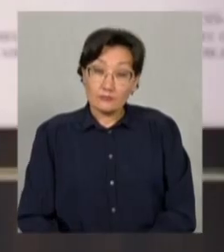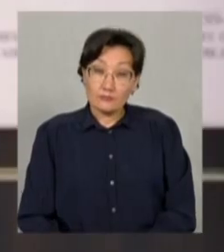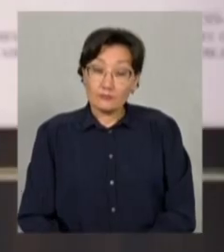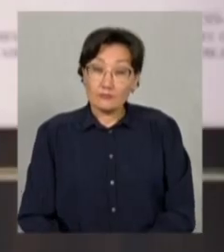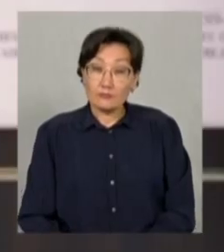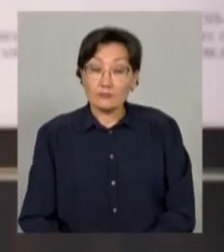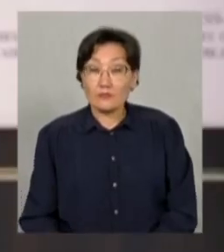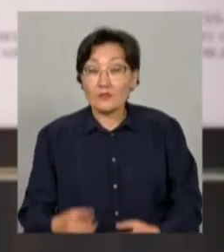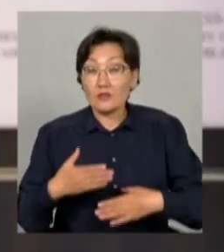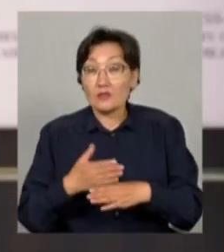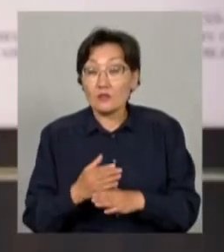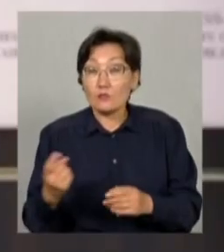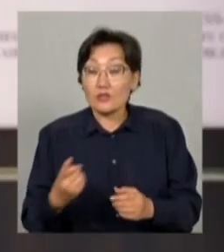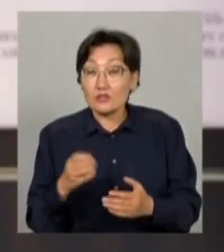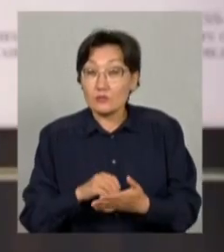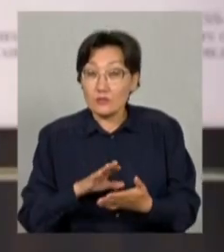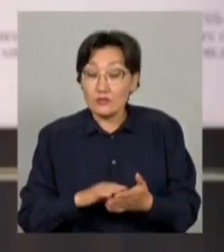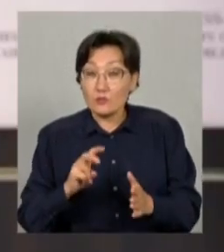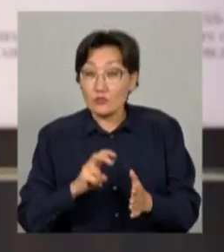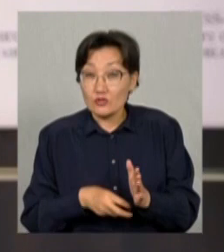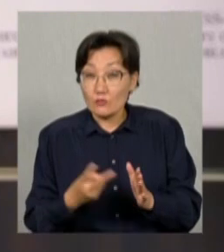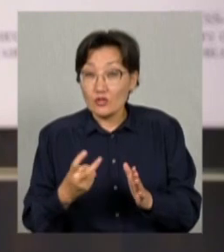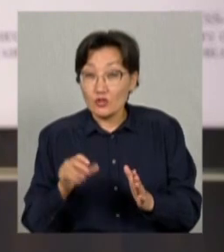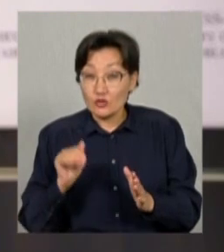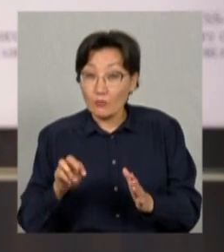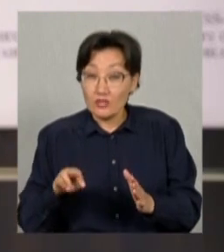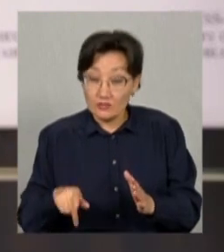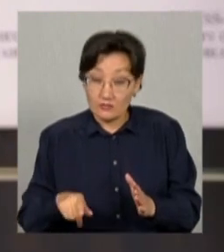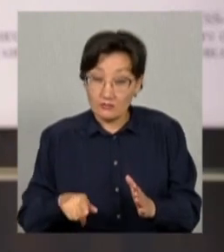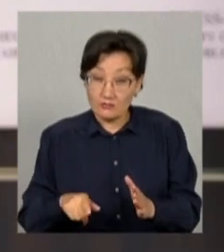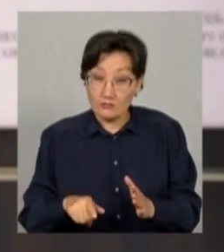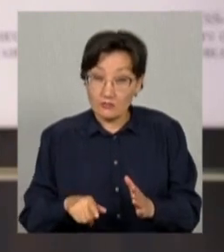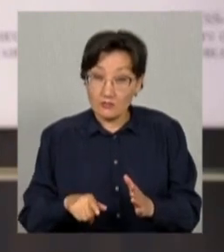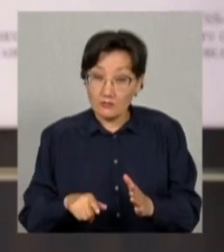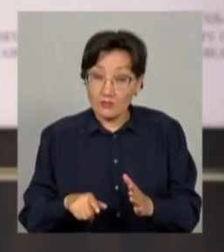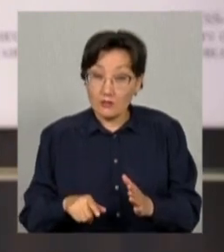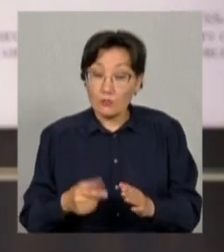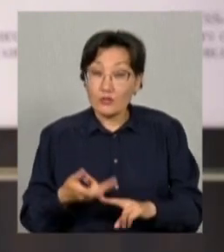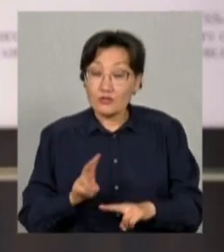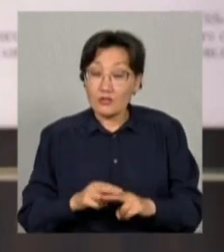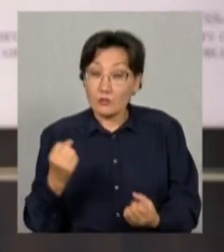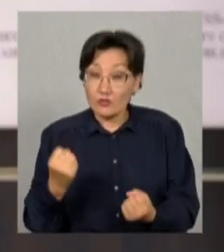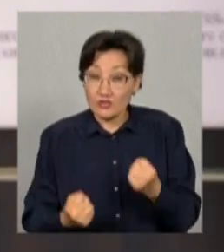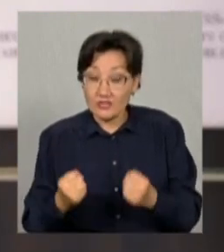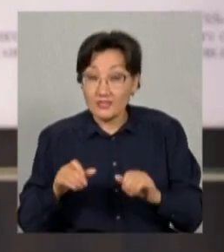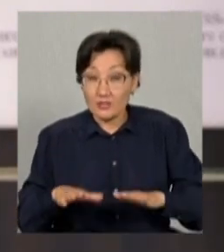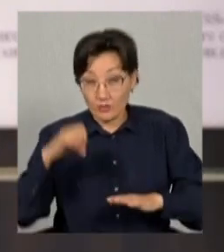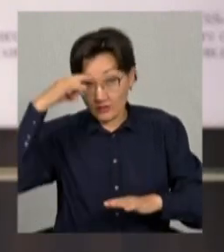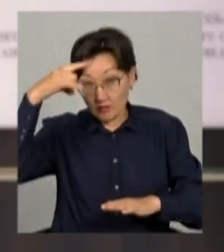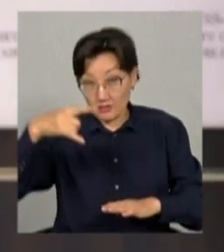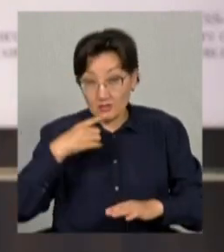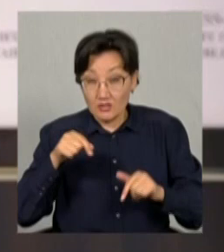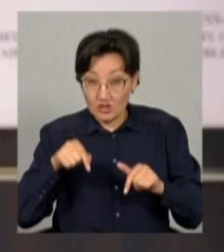Мұндай көлік құралдары алғашқы тіркеген үшін алым 200 мың теңгені құрайды. Аталған автокөліктер тек Қазақстан